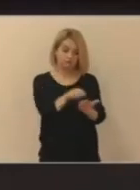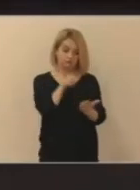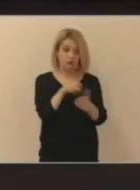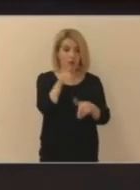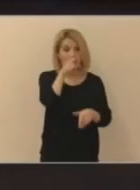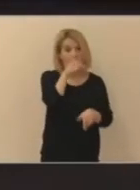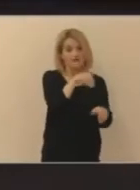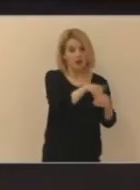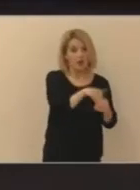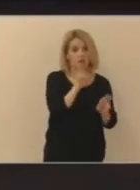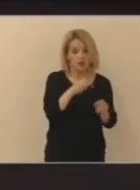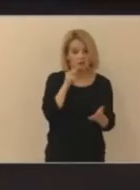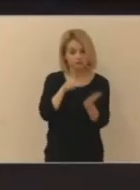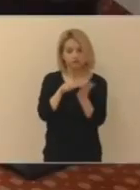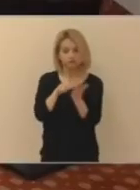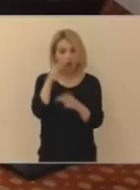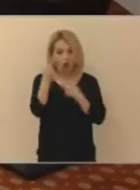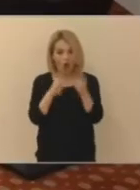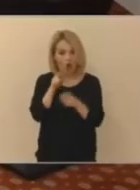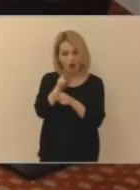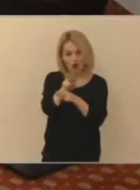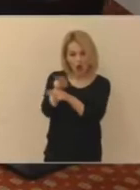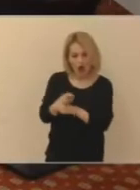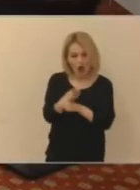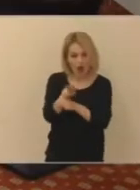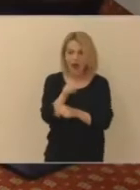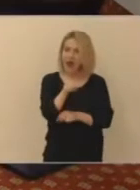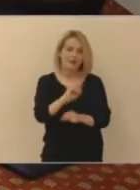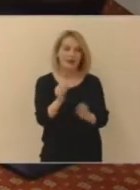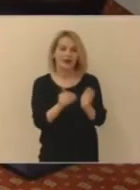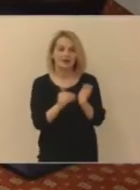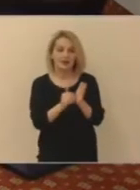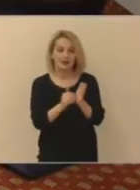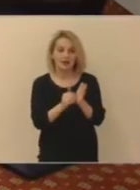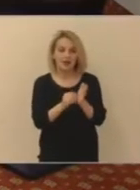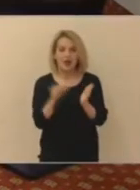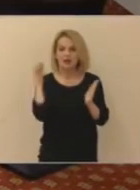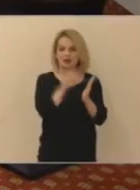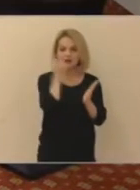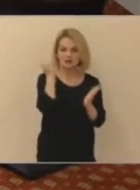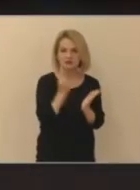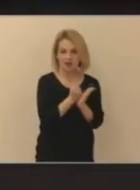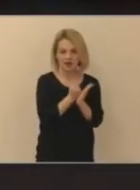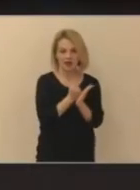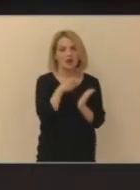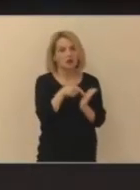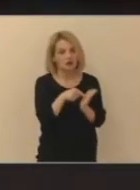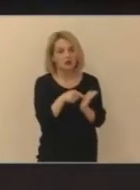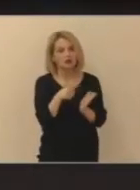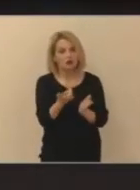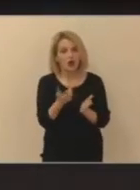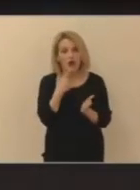ќе имат право да ги контролират, но не треба да бидат заверени, а тоа секако дека ќе